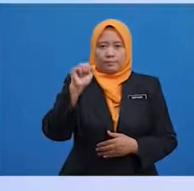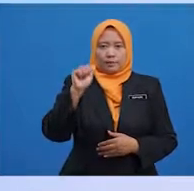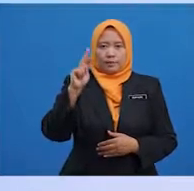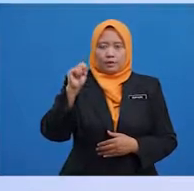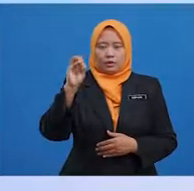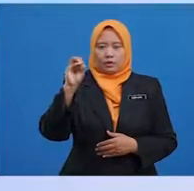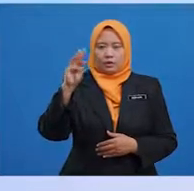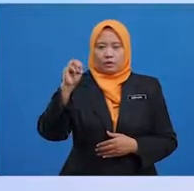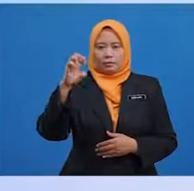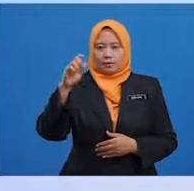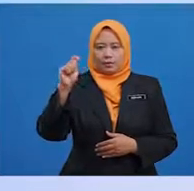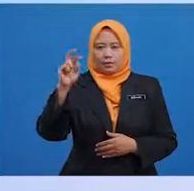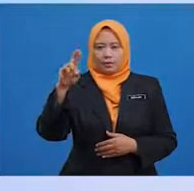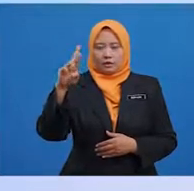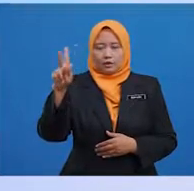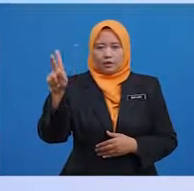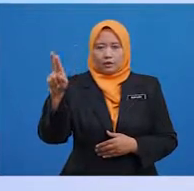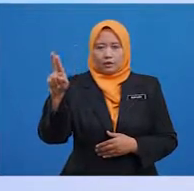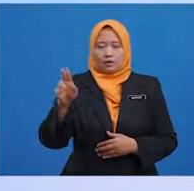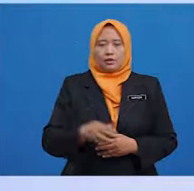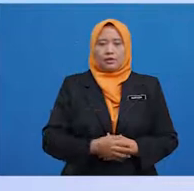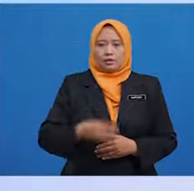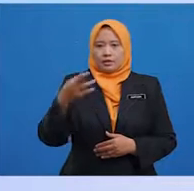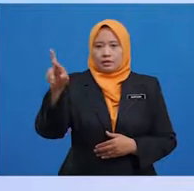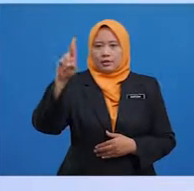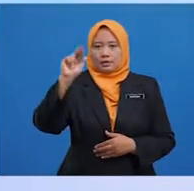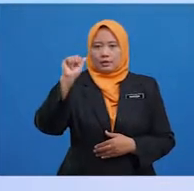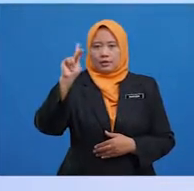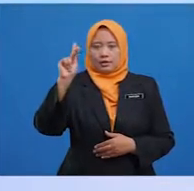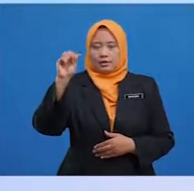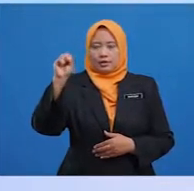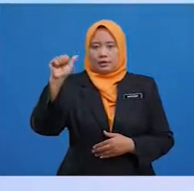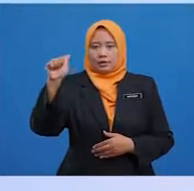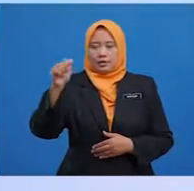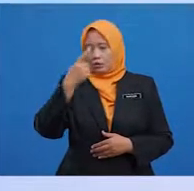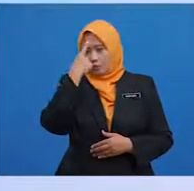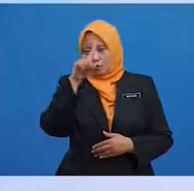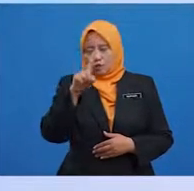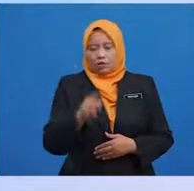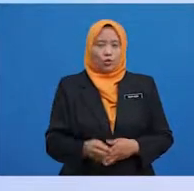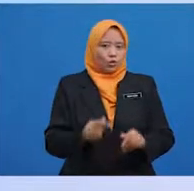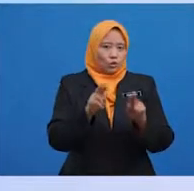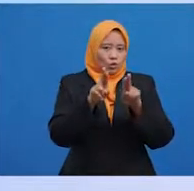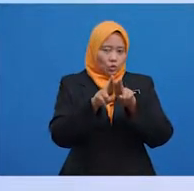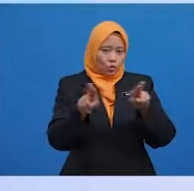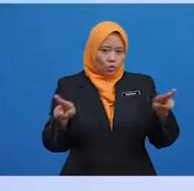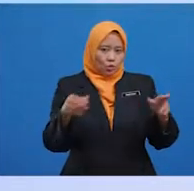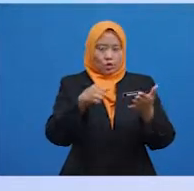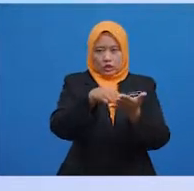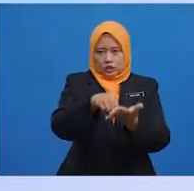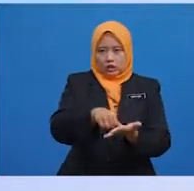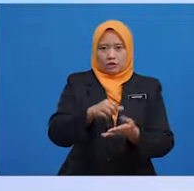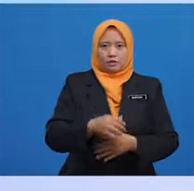kerana mempunyai 2 kelopak. Fungsi injap ini adalah untuk menghalang